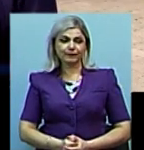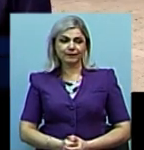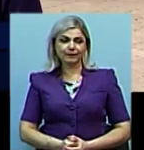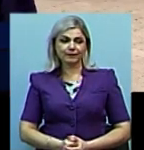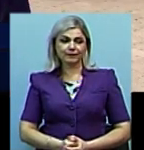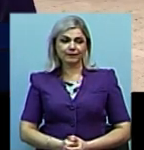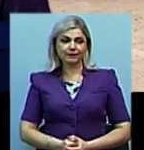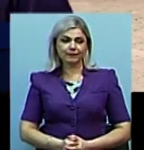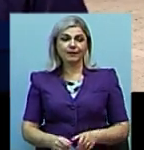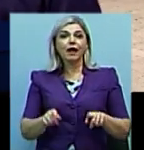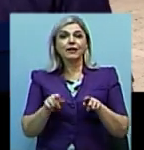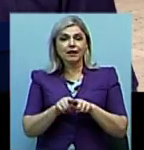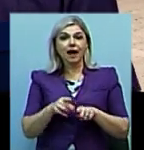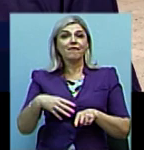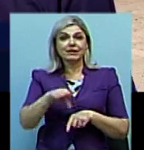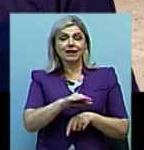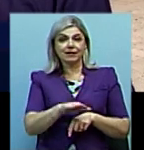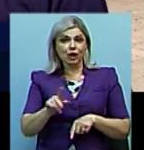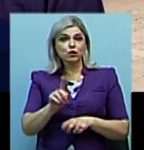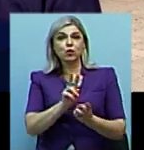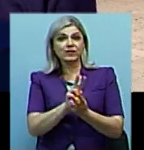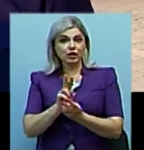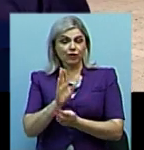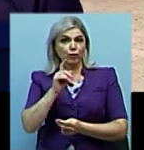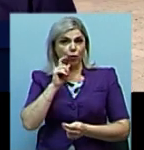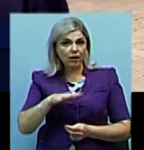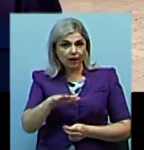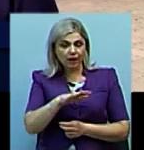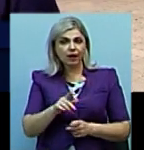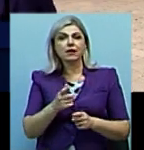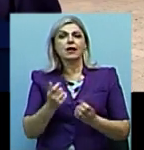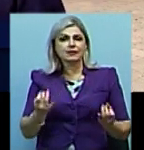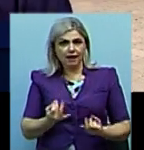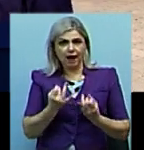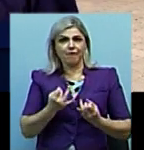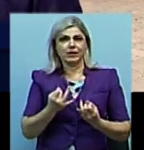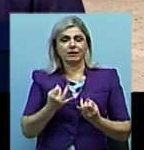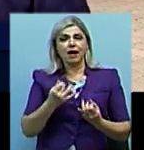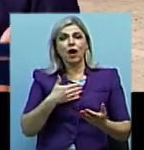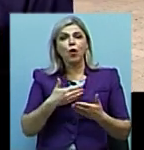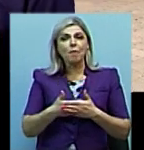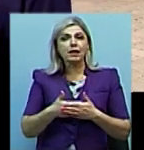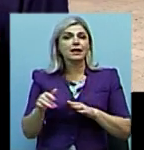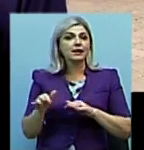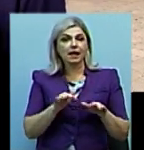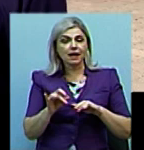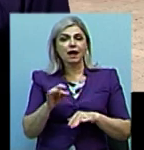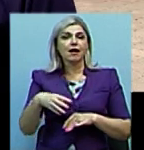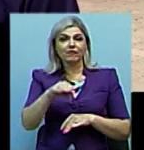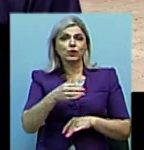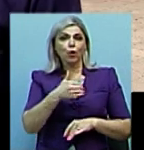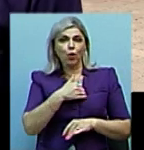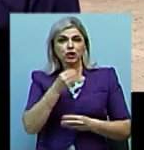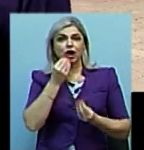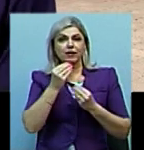Так, звичайно, усі діти, що я зустрічав в Україні, надзвичайно цікавляться громадською діяльністю, та всі вони хочуть